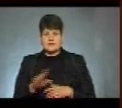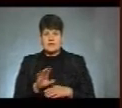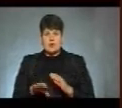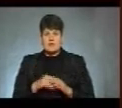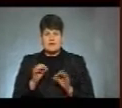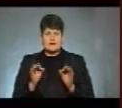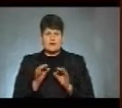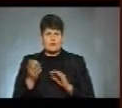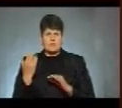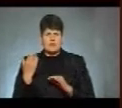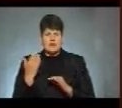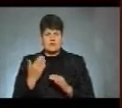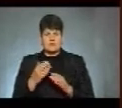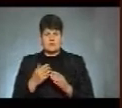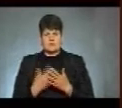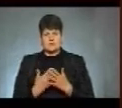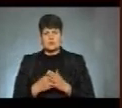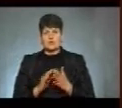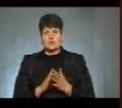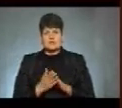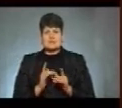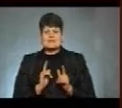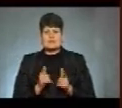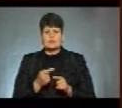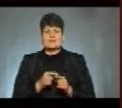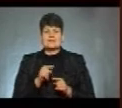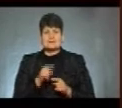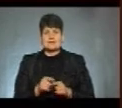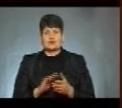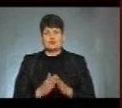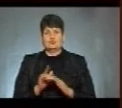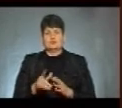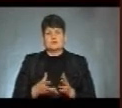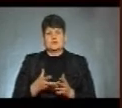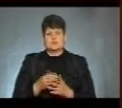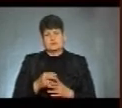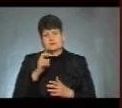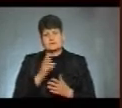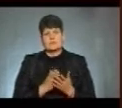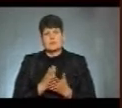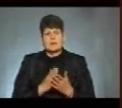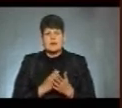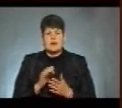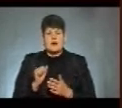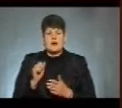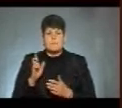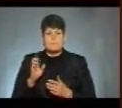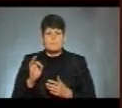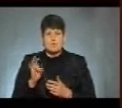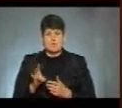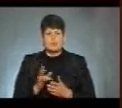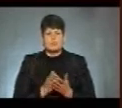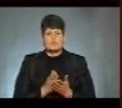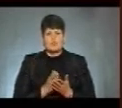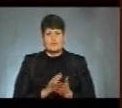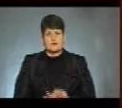жодної попередньої моделі договору. Згідно із цим договором мешканці платитимуть за комунальні послуги та абонентське обслуговування, каже Богдан